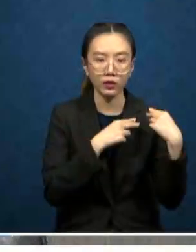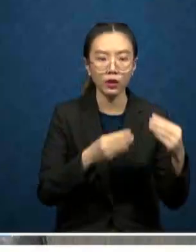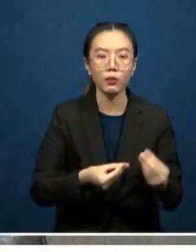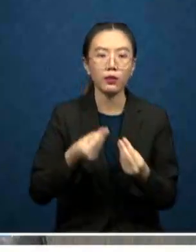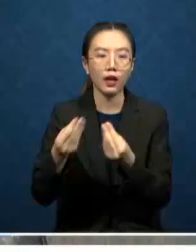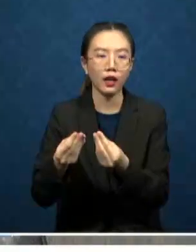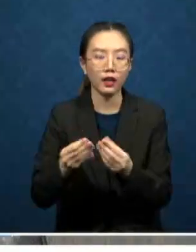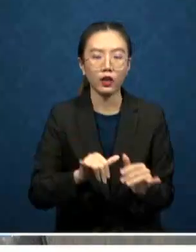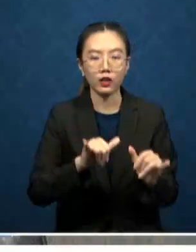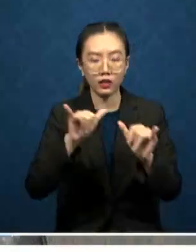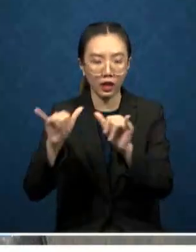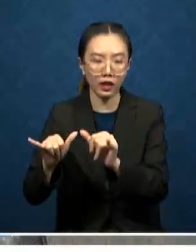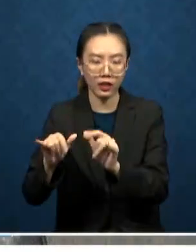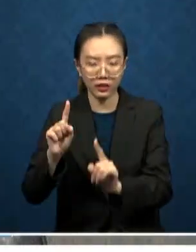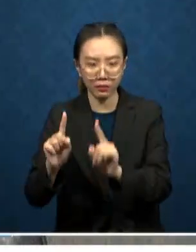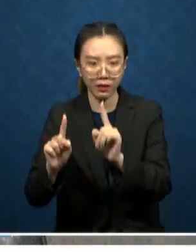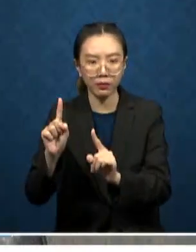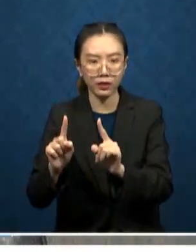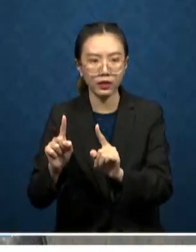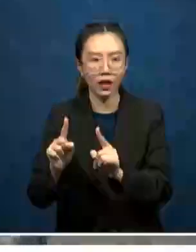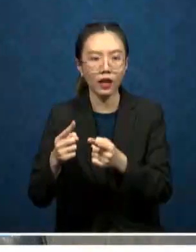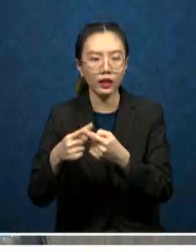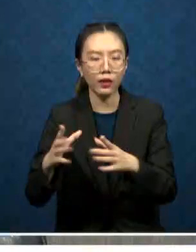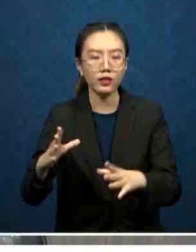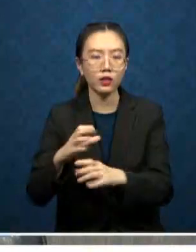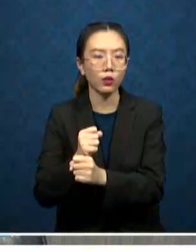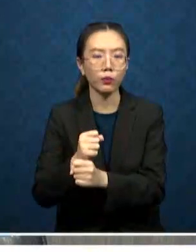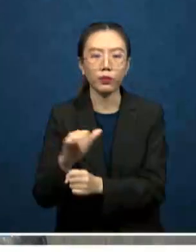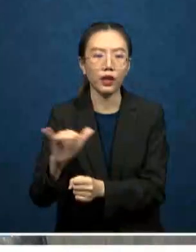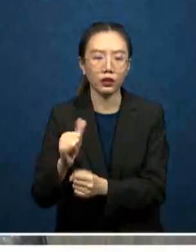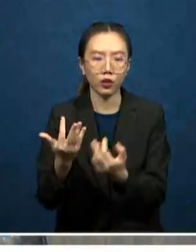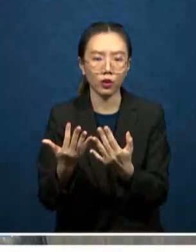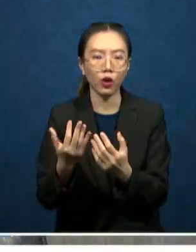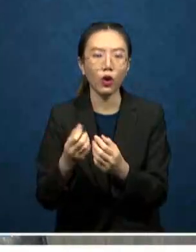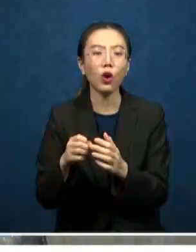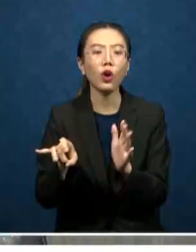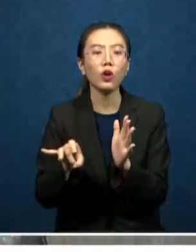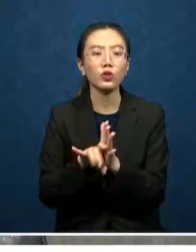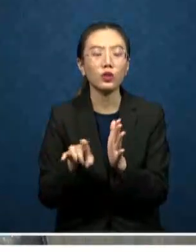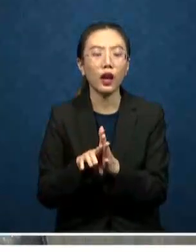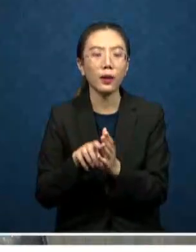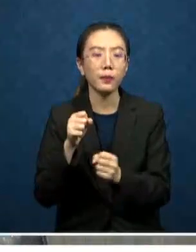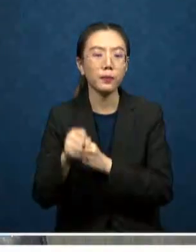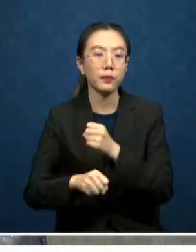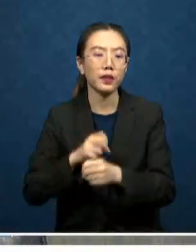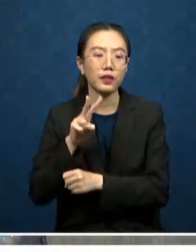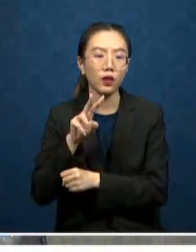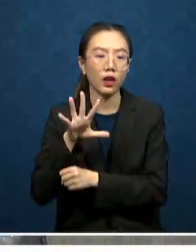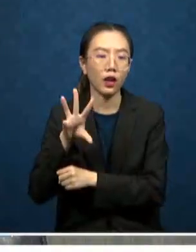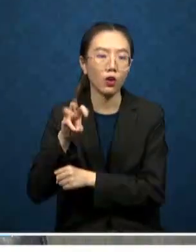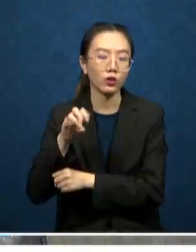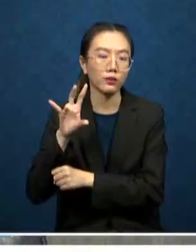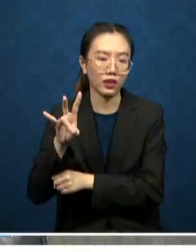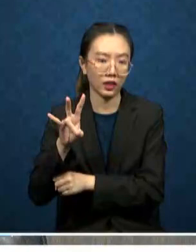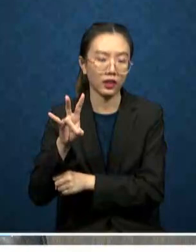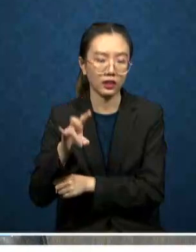โอนเนี่ยประเมินซึ่งก็ยังไม่ยังไม่ยังไม่ทราบผลเพราะว่าต้องสิ้นปี256 2567มันถึง